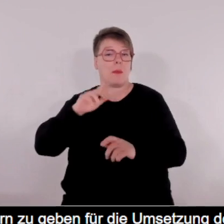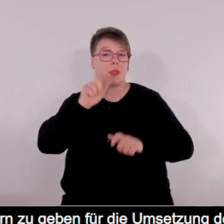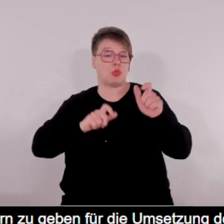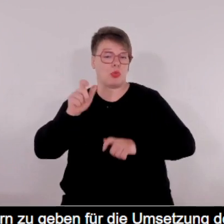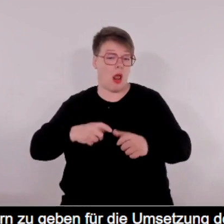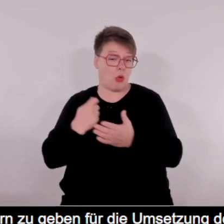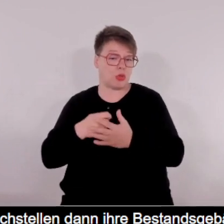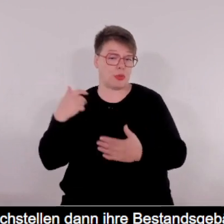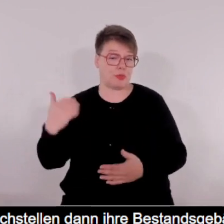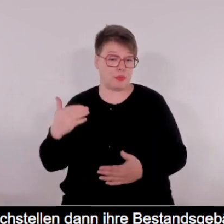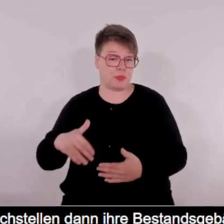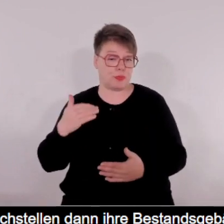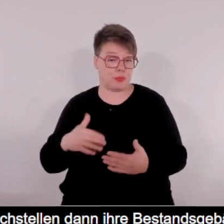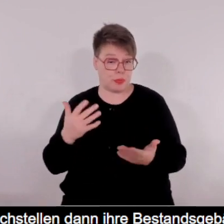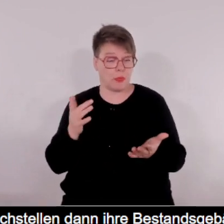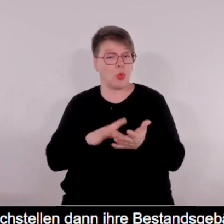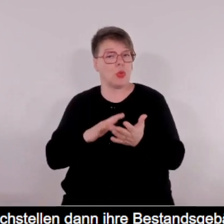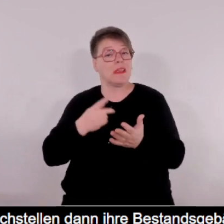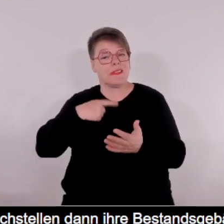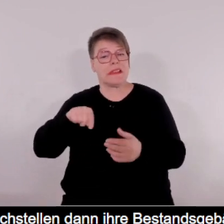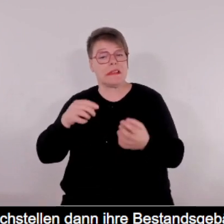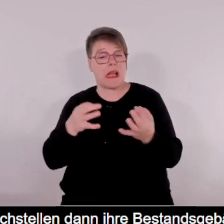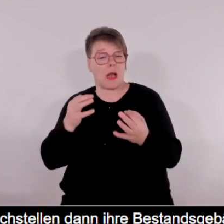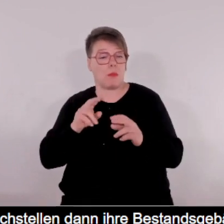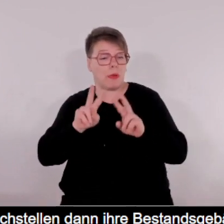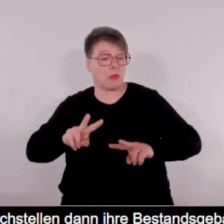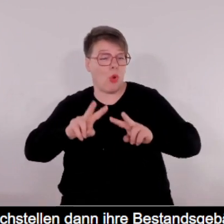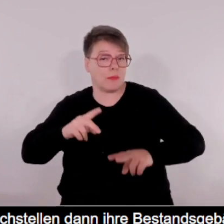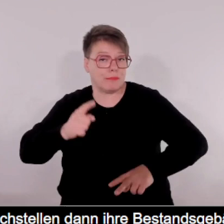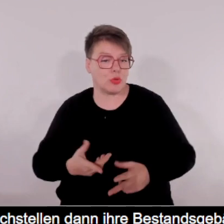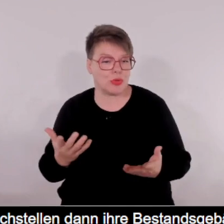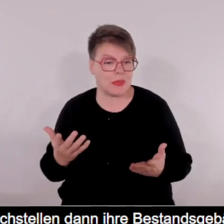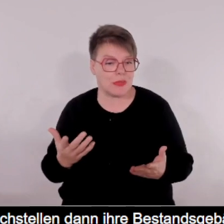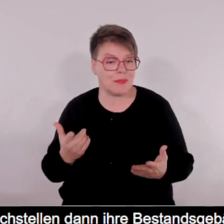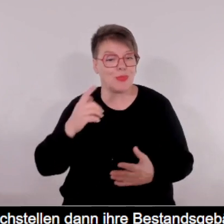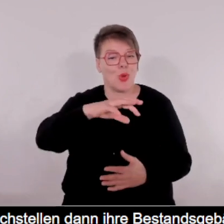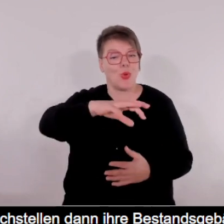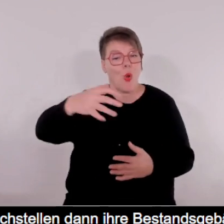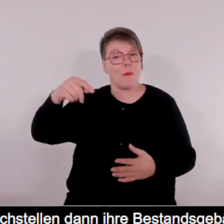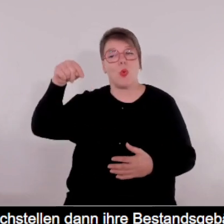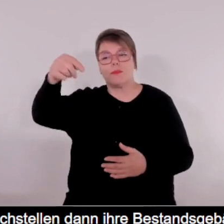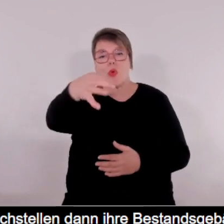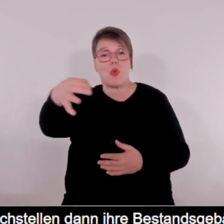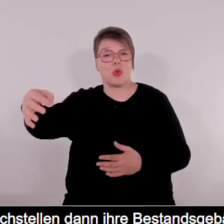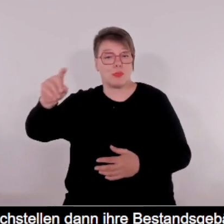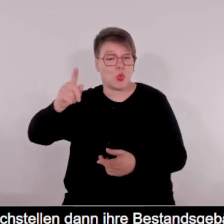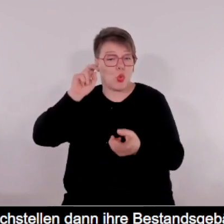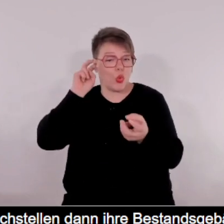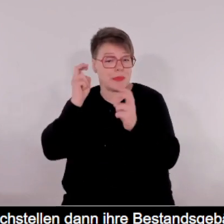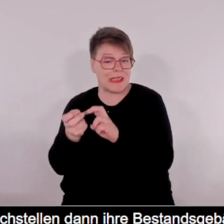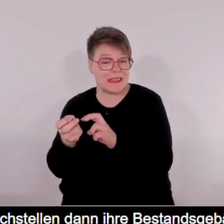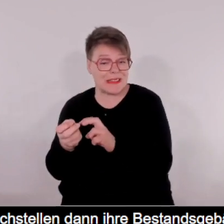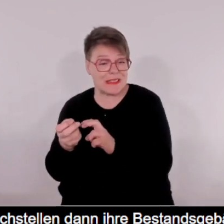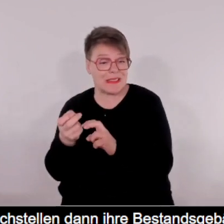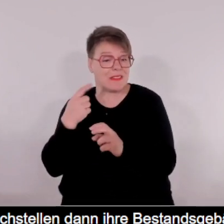Also große, teilweise auch ideologische Pläne innerhalb weniger Jahre, die Kommunen hier zu einem deutlich höheren Anteil von